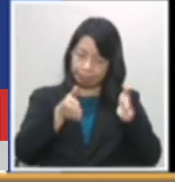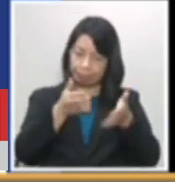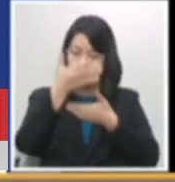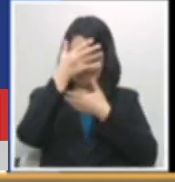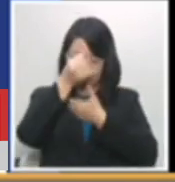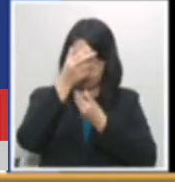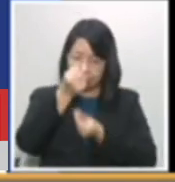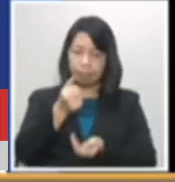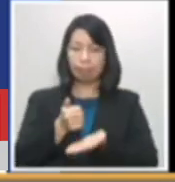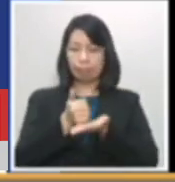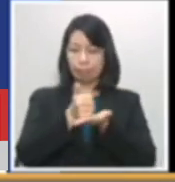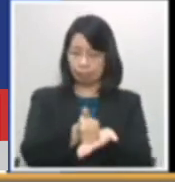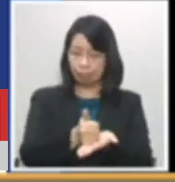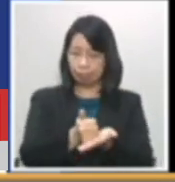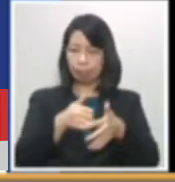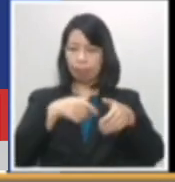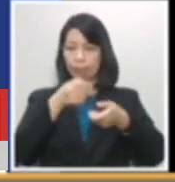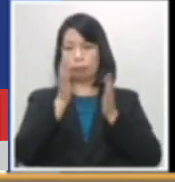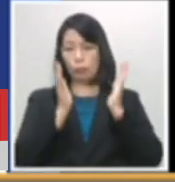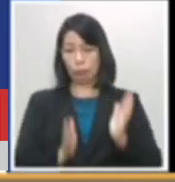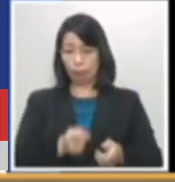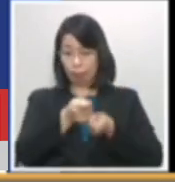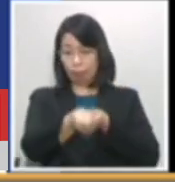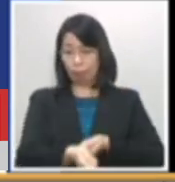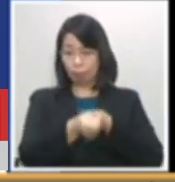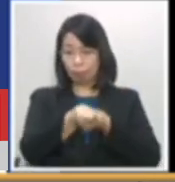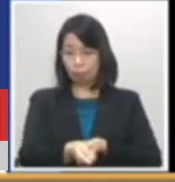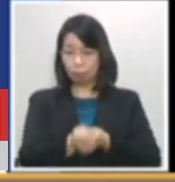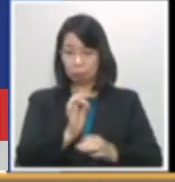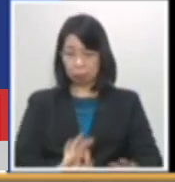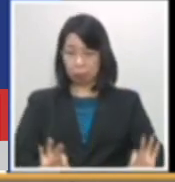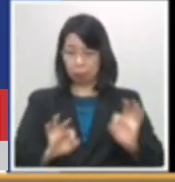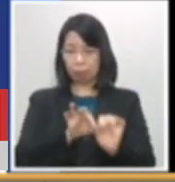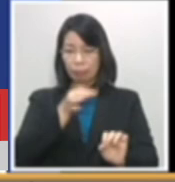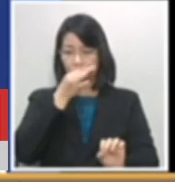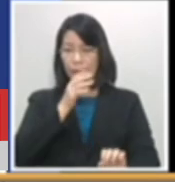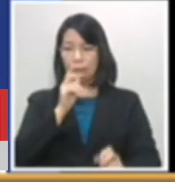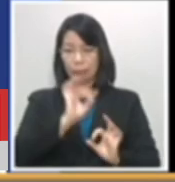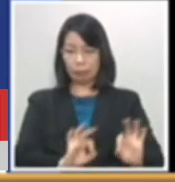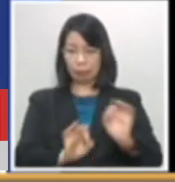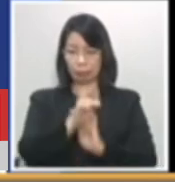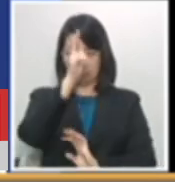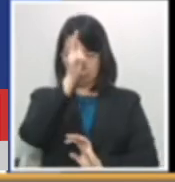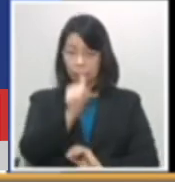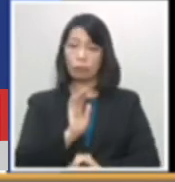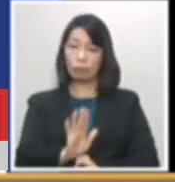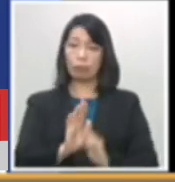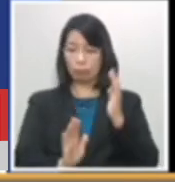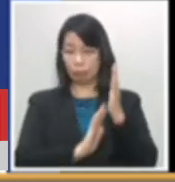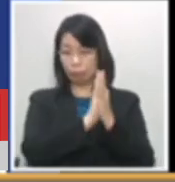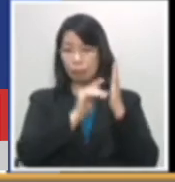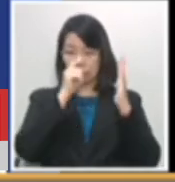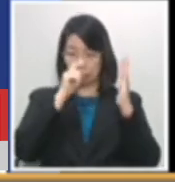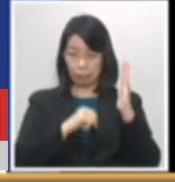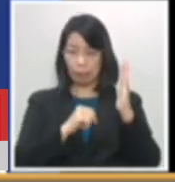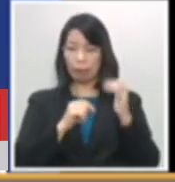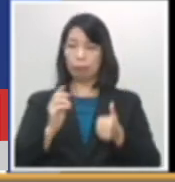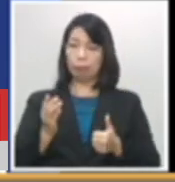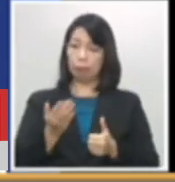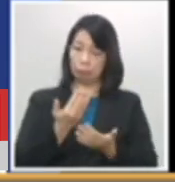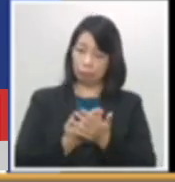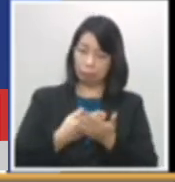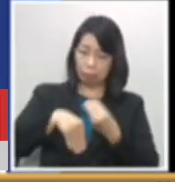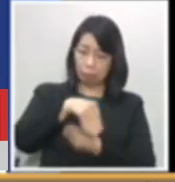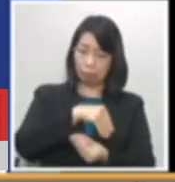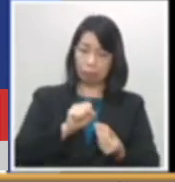จพี่น้องเกษตรกรซึ่งเป็นกระดูกสันหลังของประเทศเป็นเศรษฐกิจเป็นจุดเริ่มต้นของเศรษฐกิจนั่